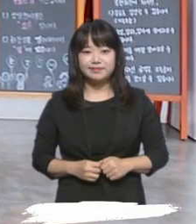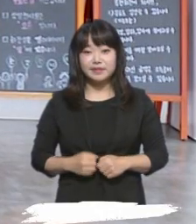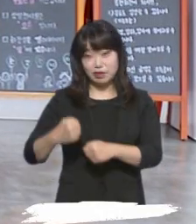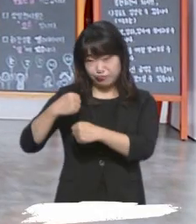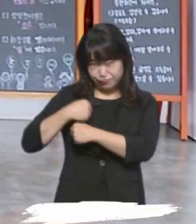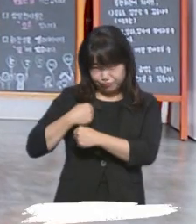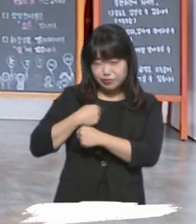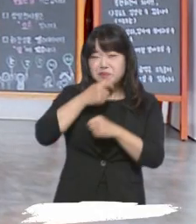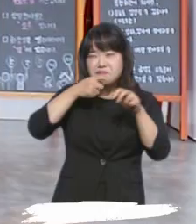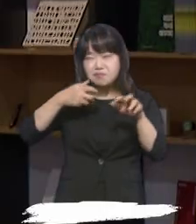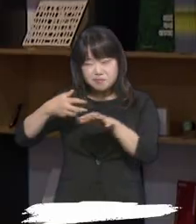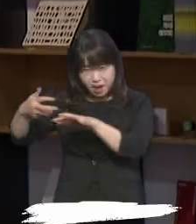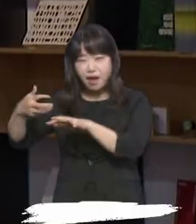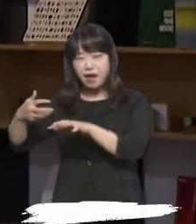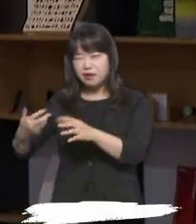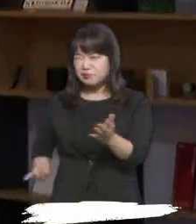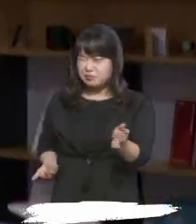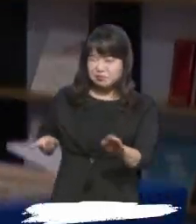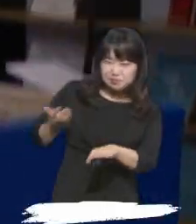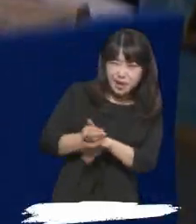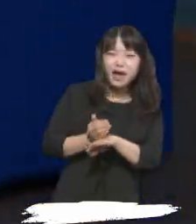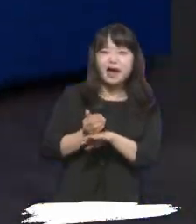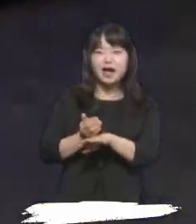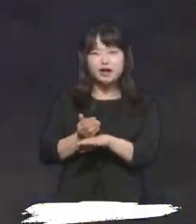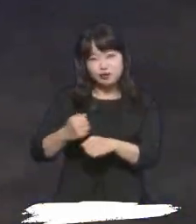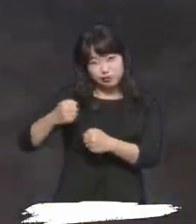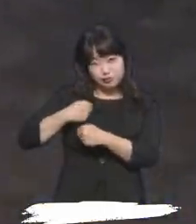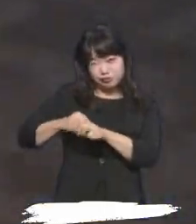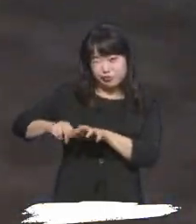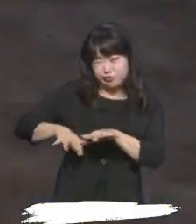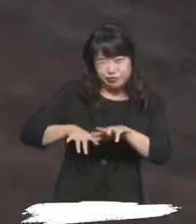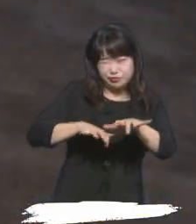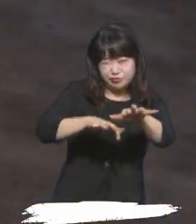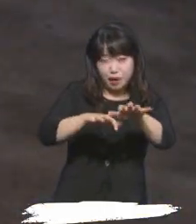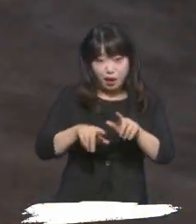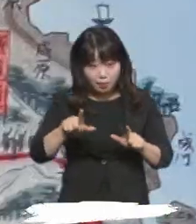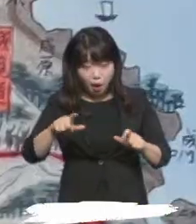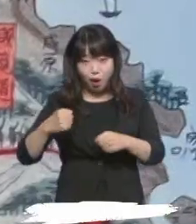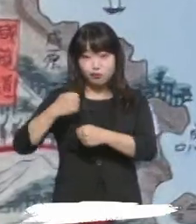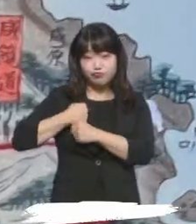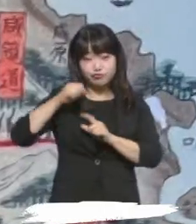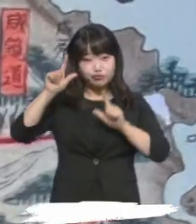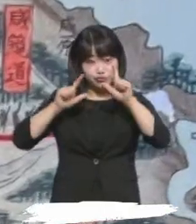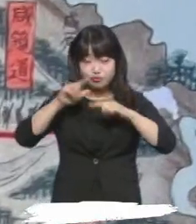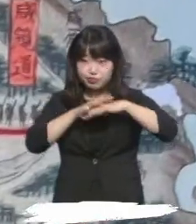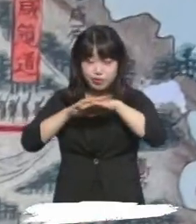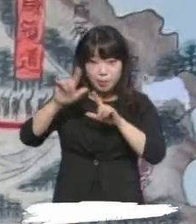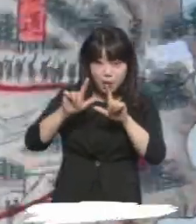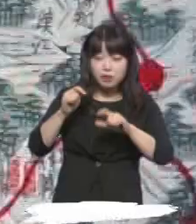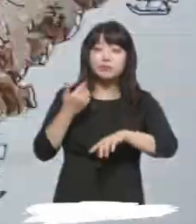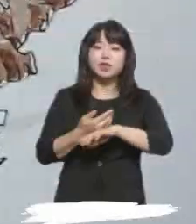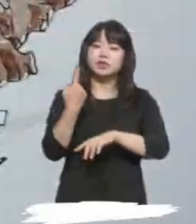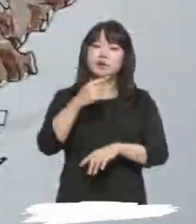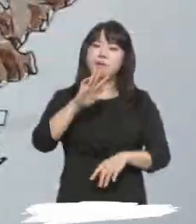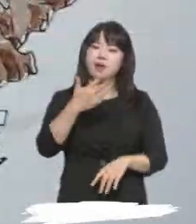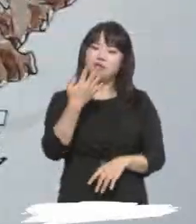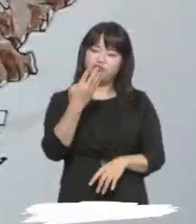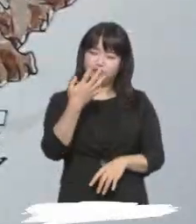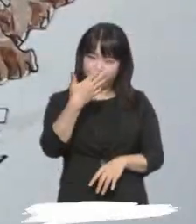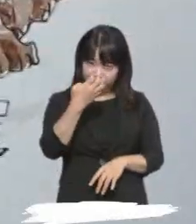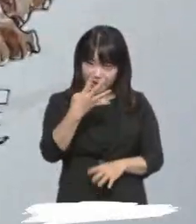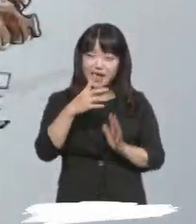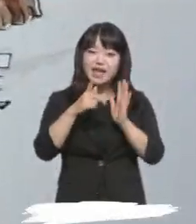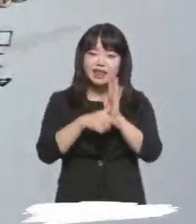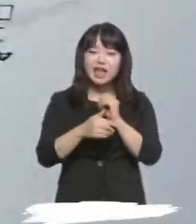육군과 해군의 진경로가 펼쳐진 지도. 군사지도처럼 보이지만 1894년 청일전쟁